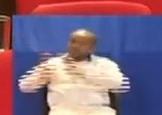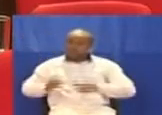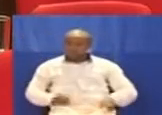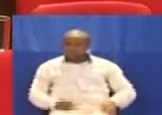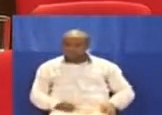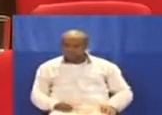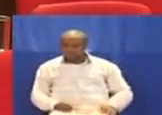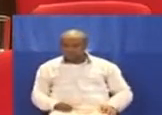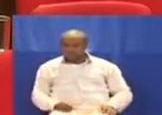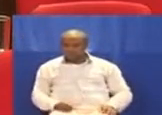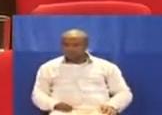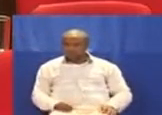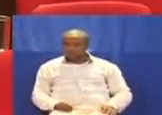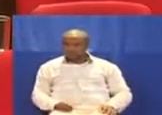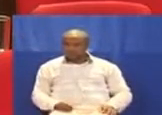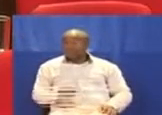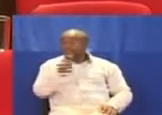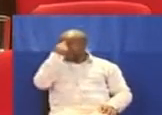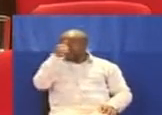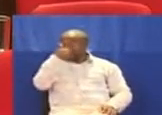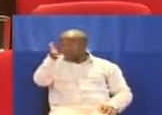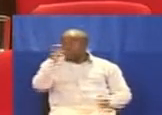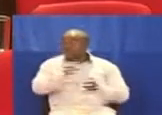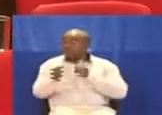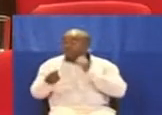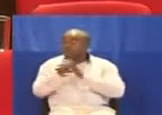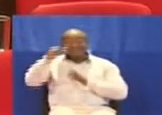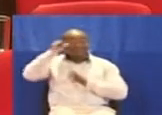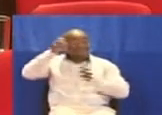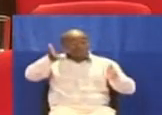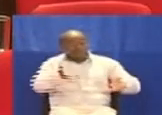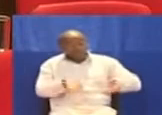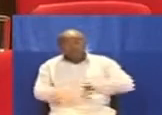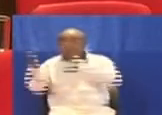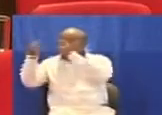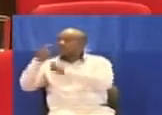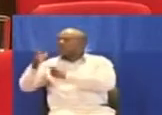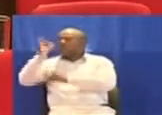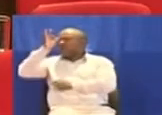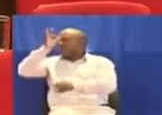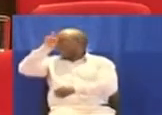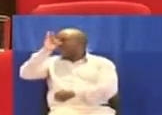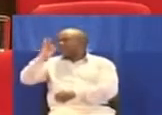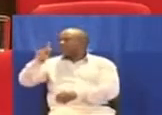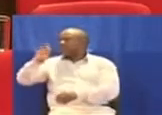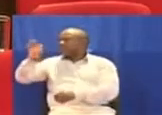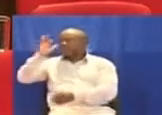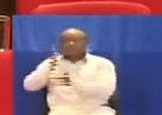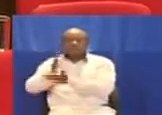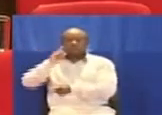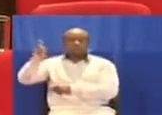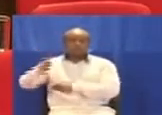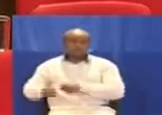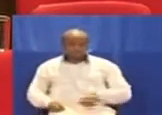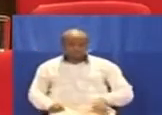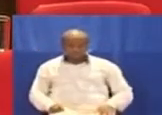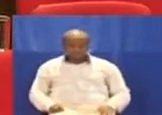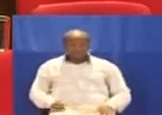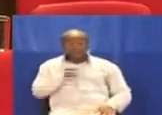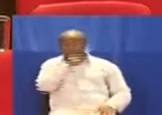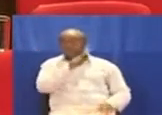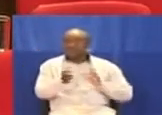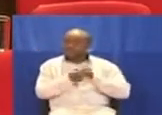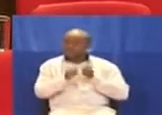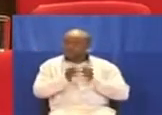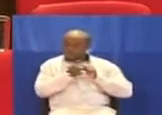nao pia walikataa na waligomea vifaa hivi wakisema kwamba havina uhalali lakini pia vina mapungufu ya kiteknika ya